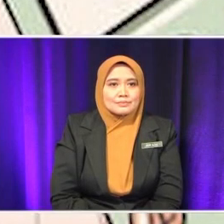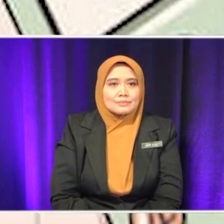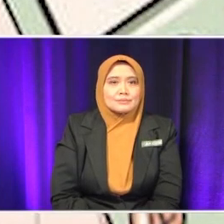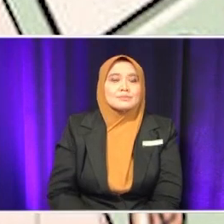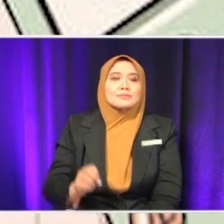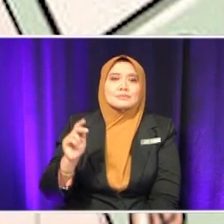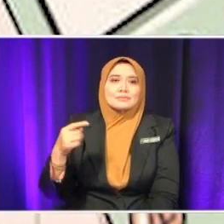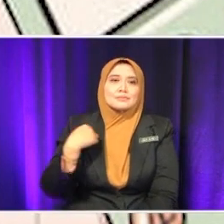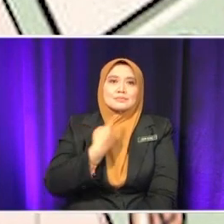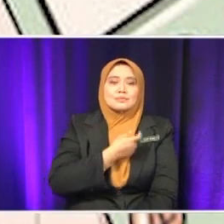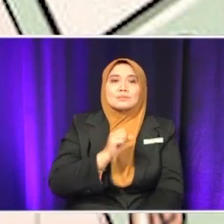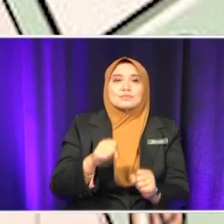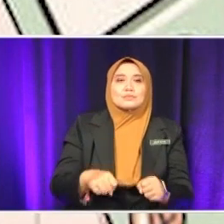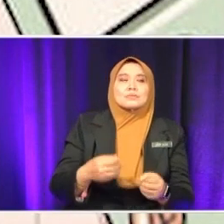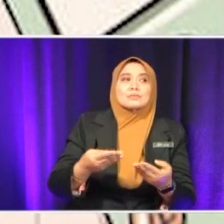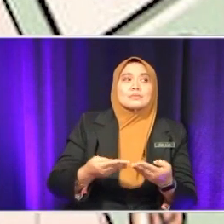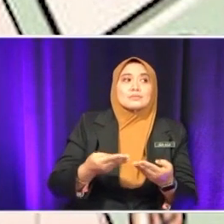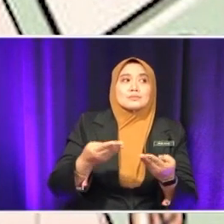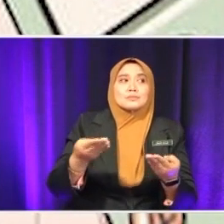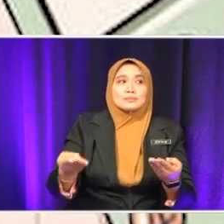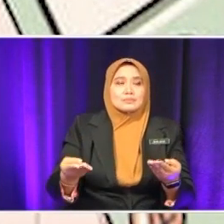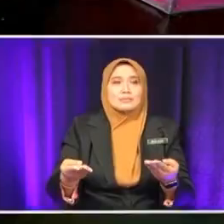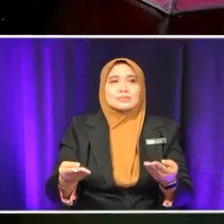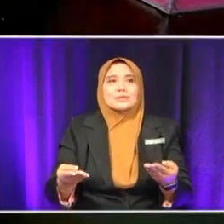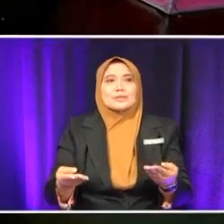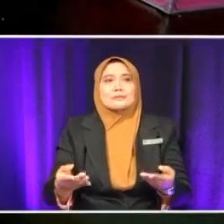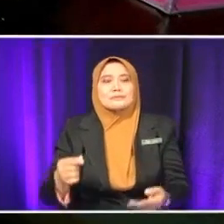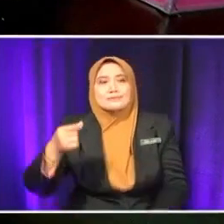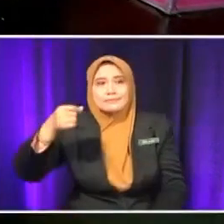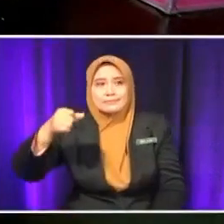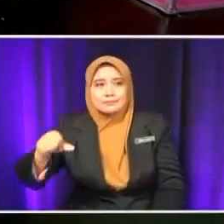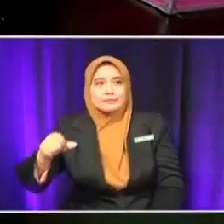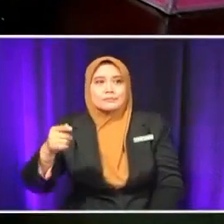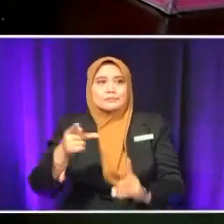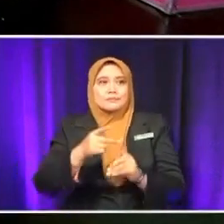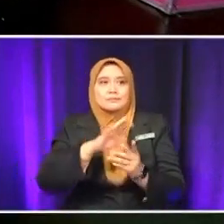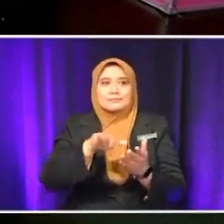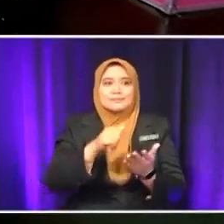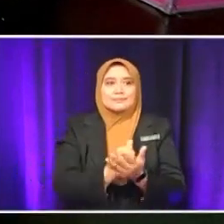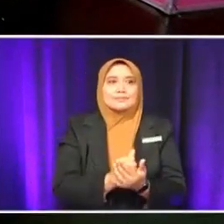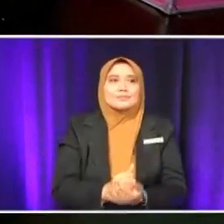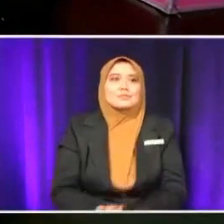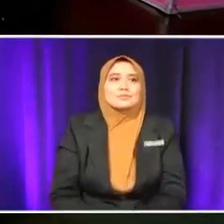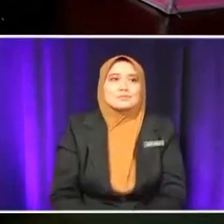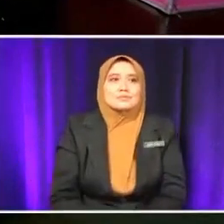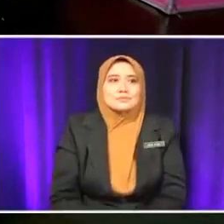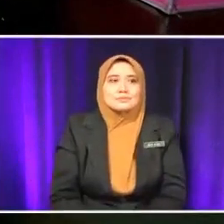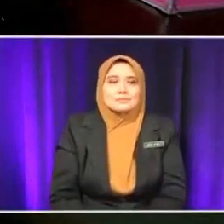Maknanya kita boleh bagi pelekat untuk semua murid kita. Hebat. Terima kasih. Dengan Chris sekali kan? Sebab saya pun buat